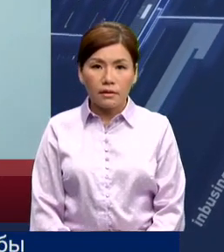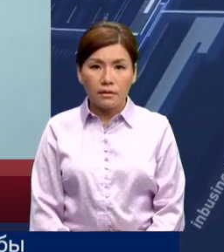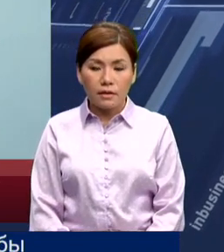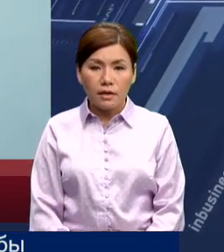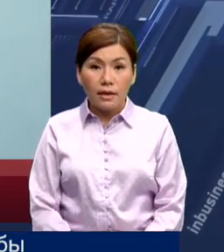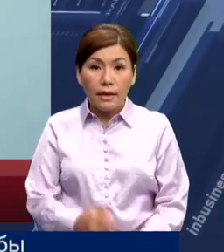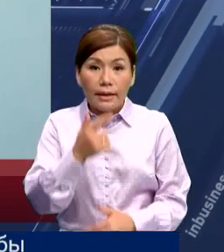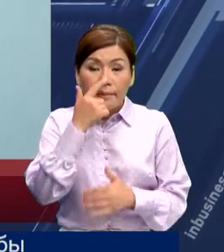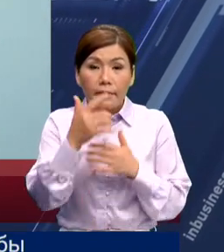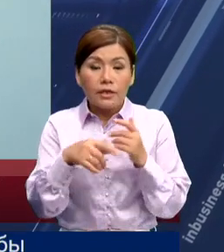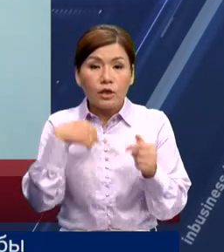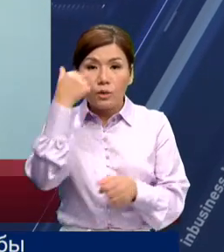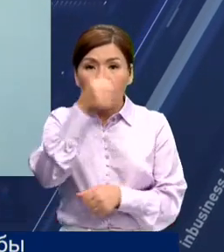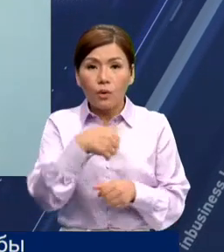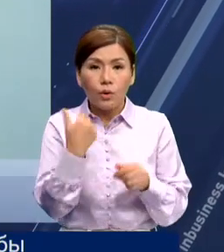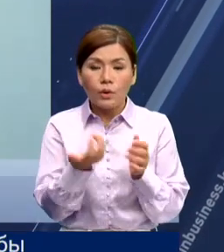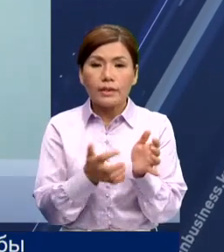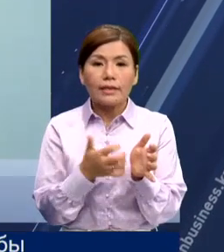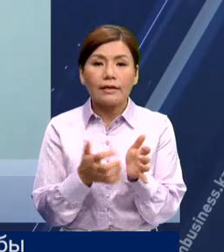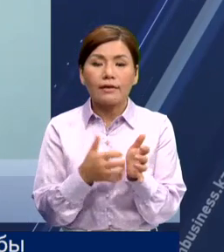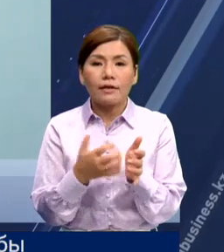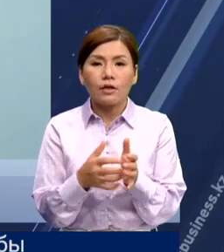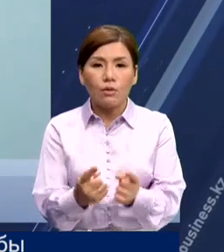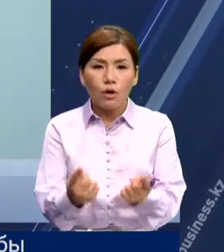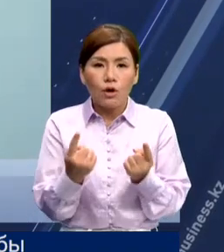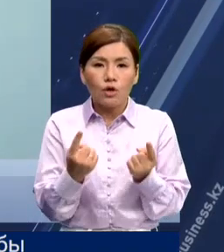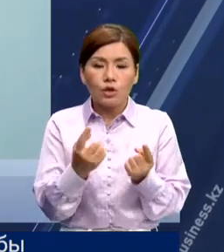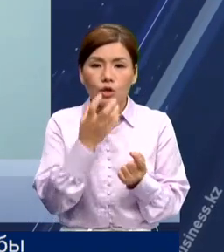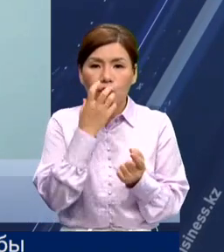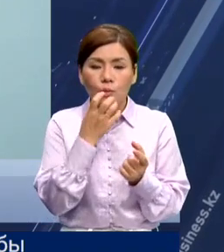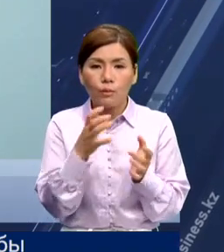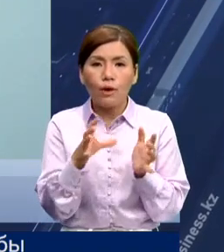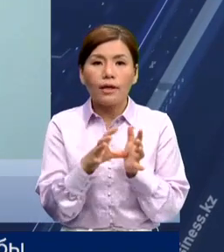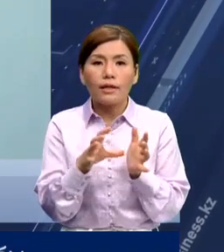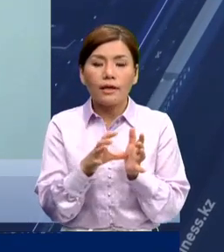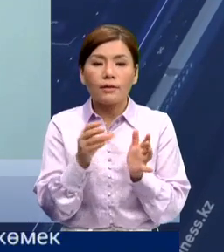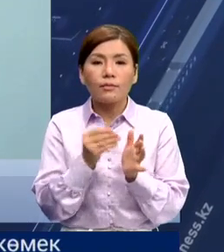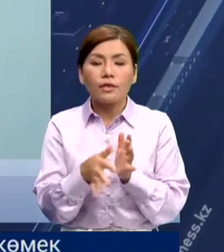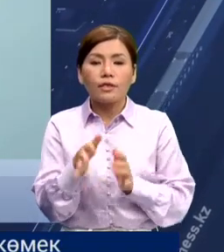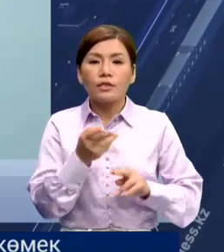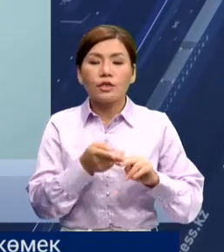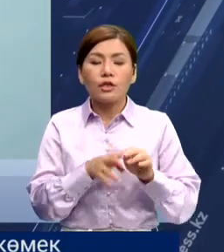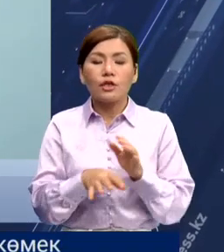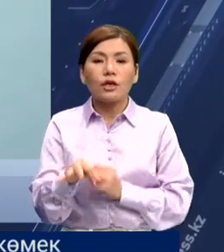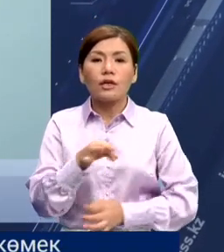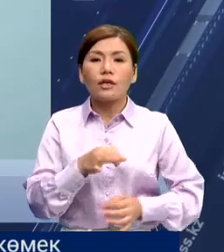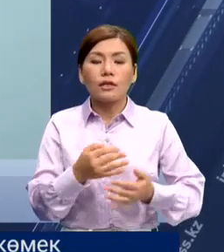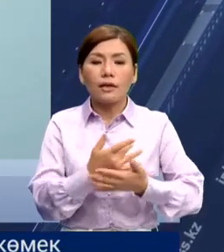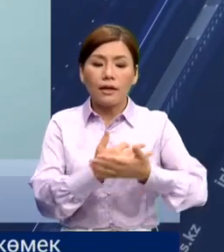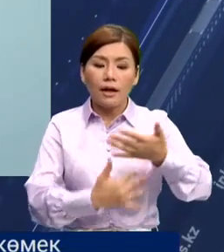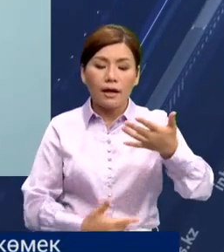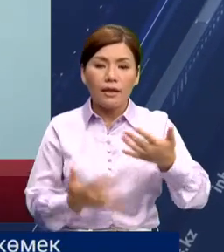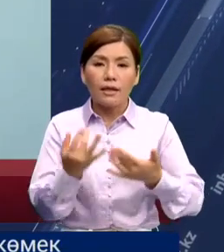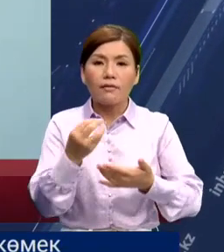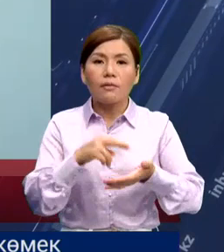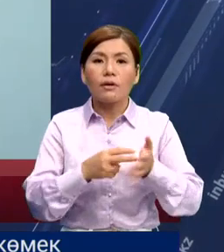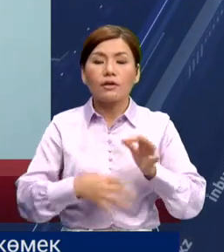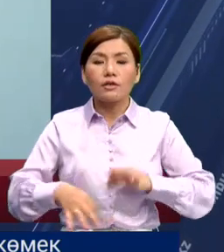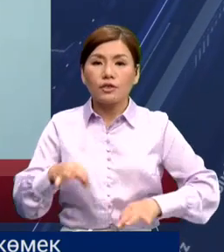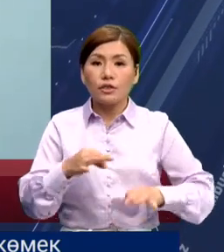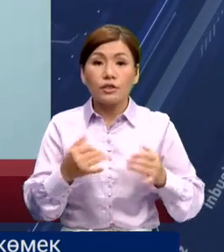В ближайшие годы, возможно, будет дефицит объема потребления тепловой энергии. В этой связи нами реализуется ряд инфраструктурных проектов.